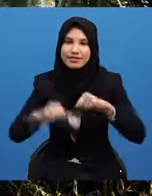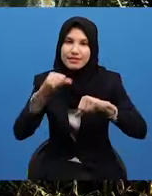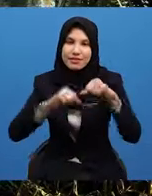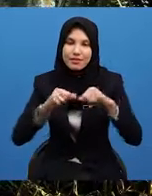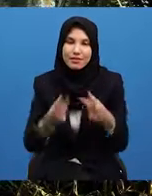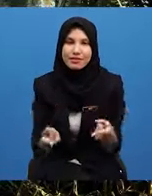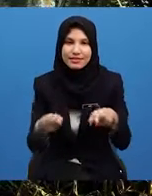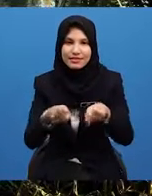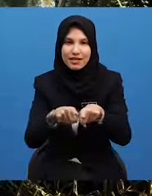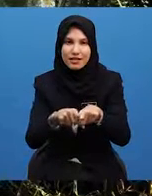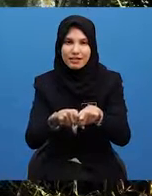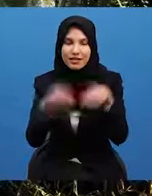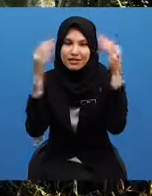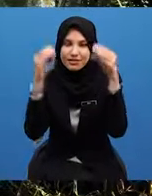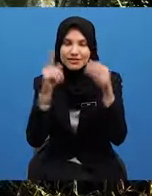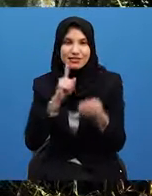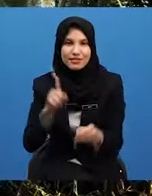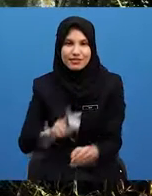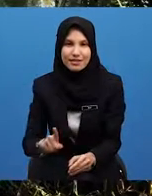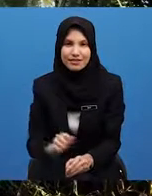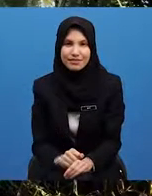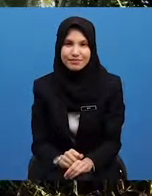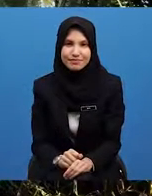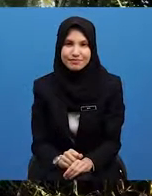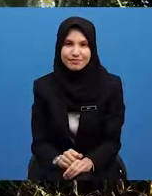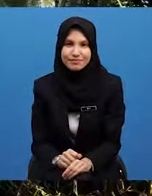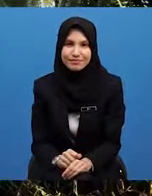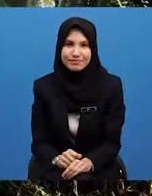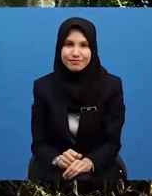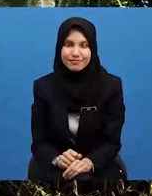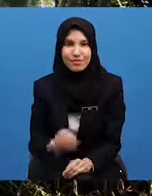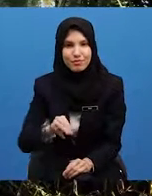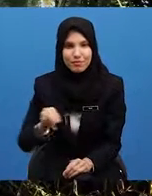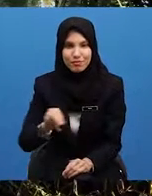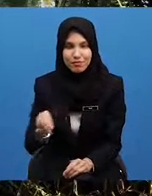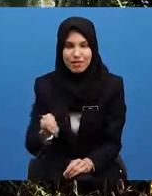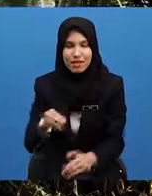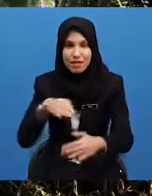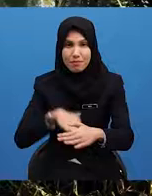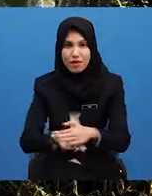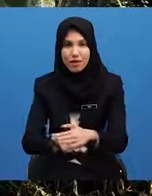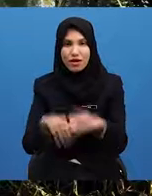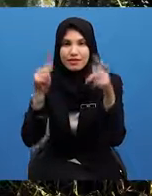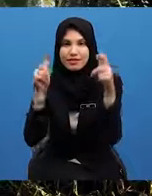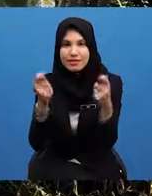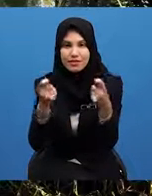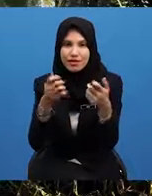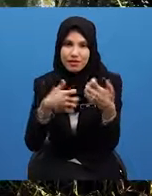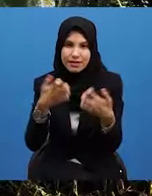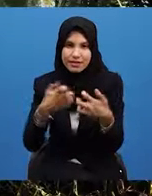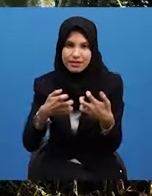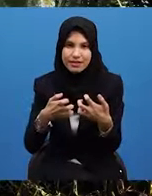bersama Cikgu Zuhaida. Baik murid-murid, di bawah tajuk mesin,